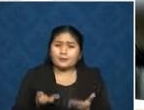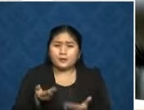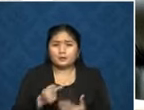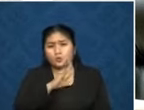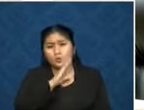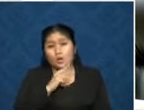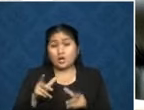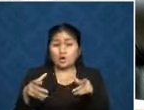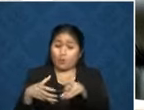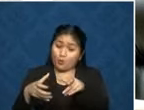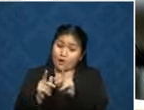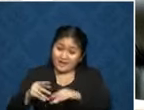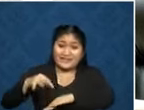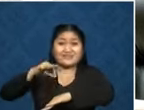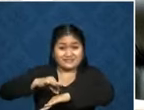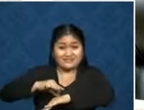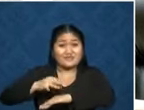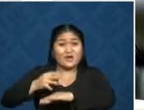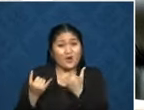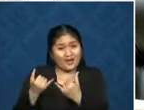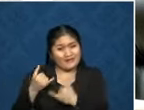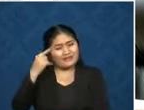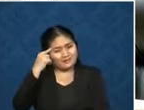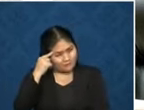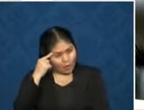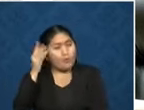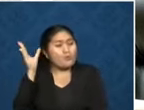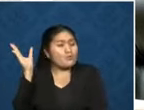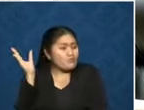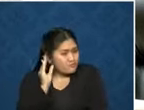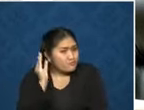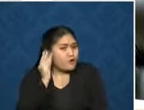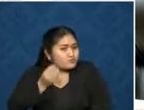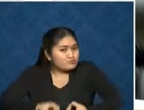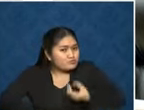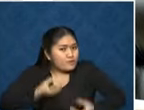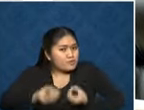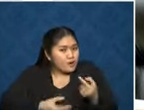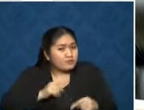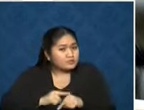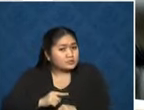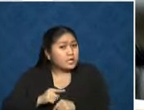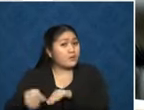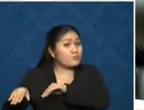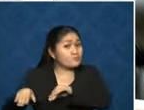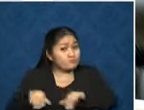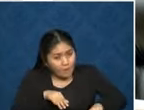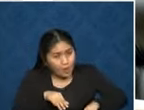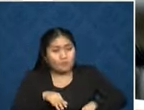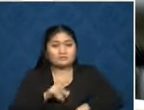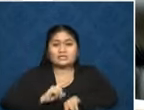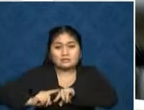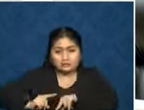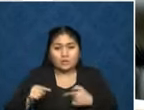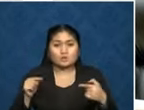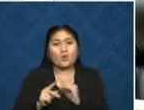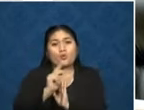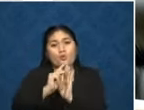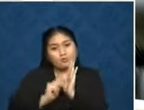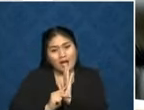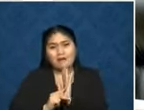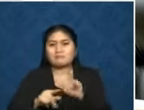ากรรมาธิการที่จะตั้งขึ้นนะครับก็ควรจะรับฟังแนวทางในการป้องกันและเตรียมรับมือด้วยกลไกทางกฎหมายเช่นเดียวกับ